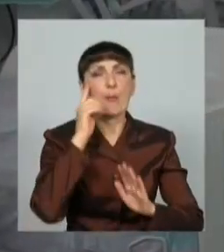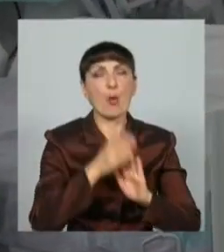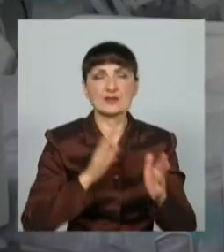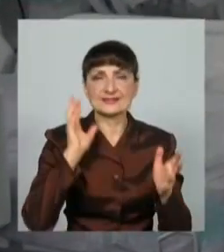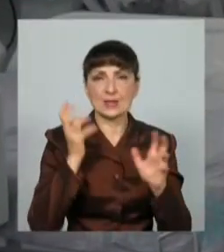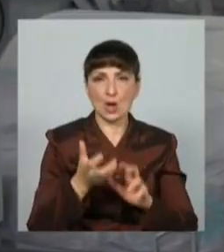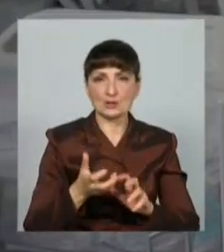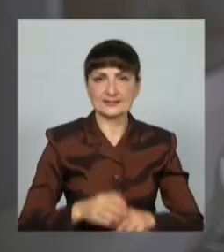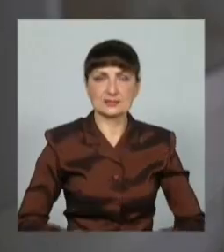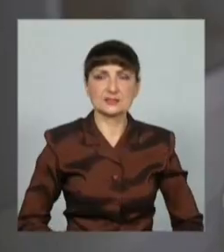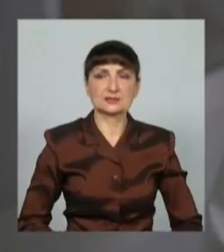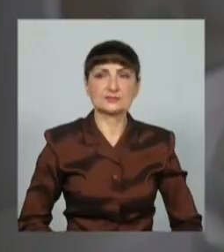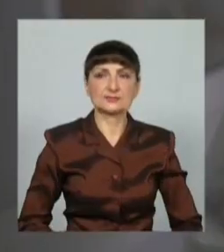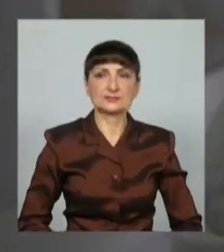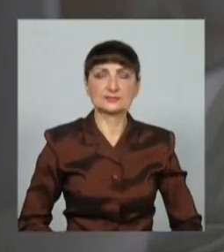говорят пациенты.